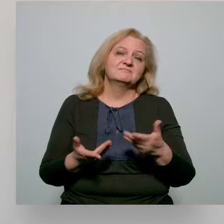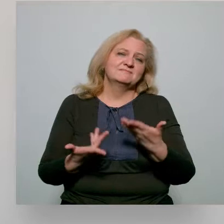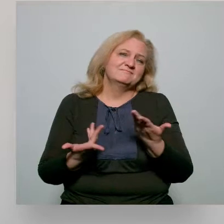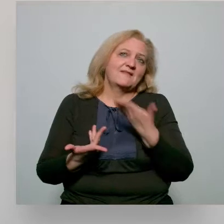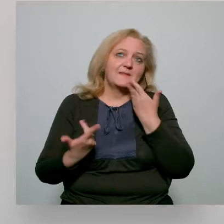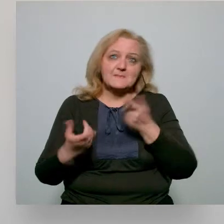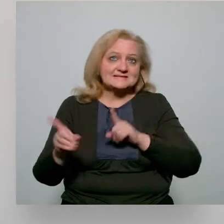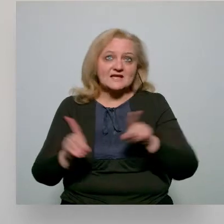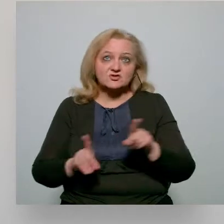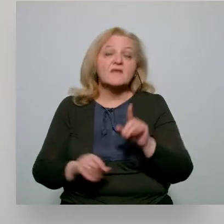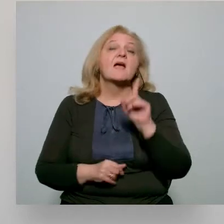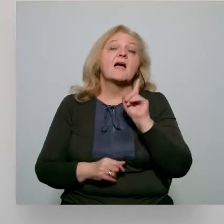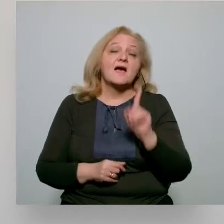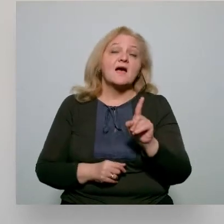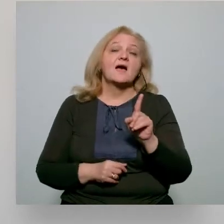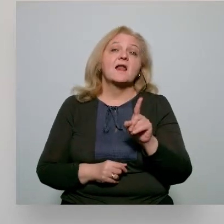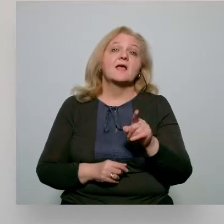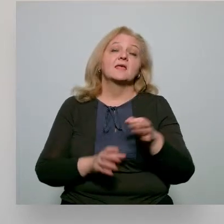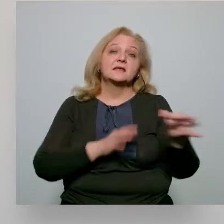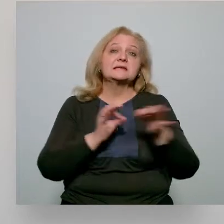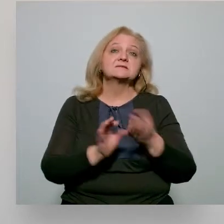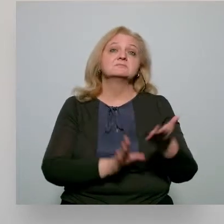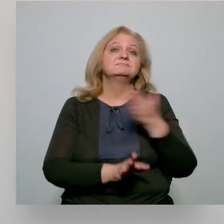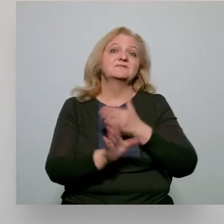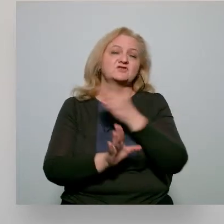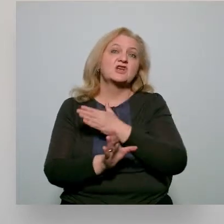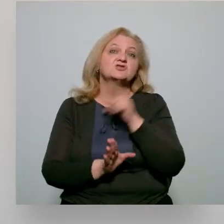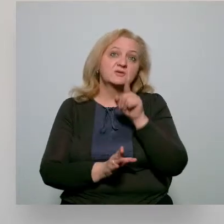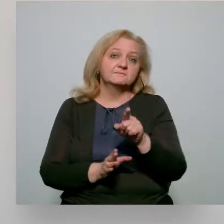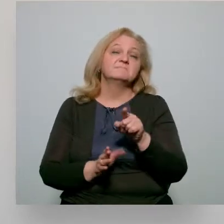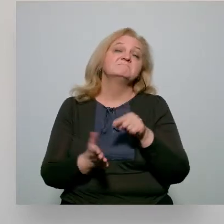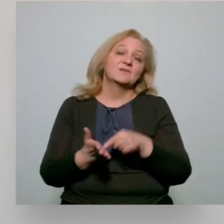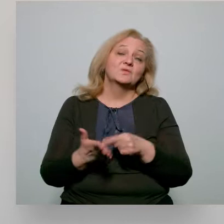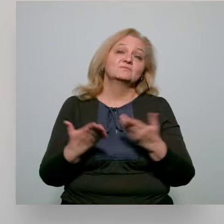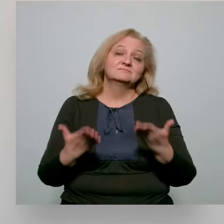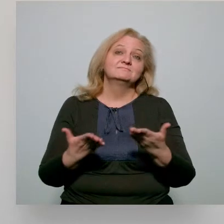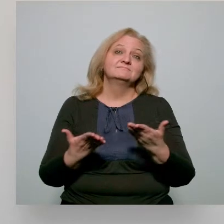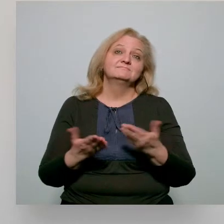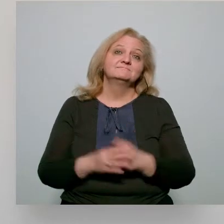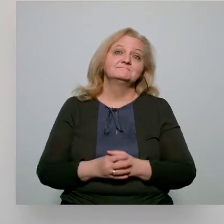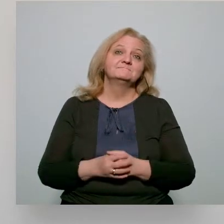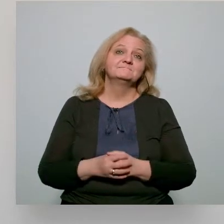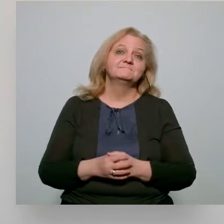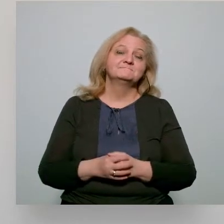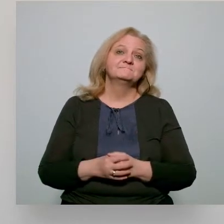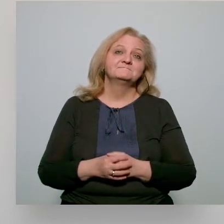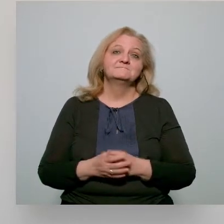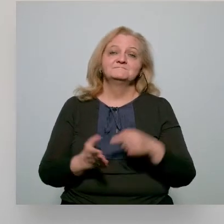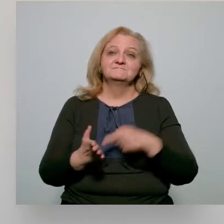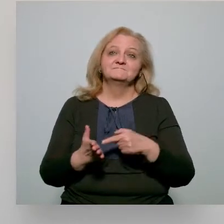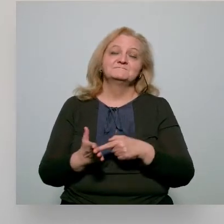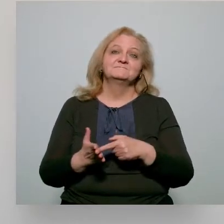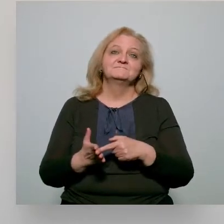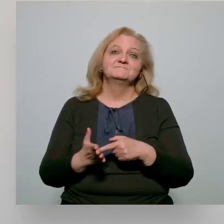znaczeniu, ale historycznie no, chociażby z wypowiedzi i